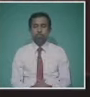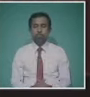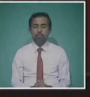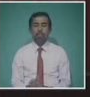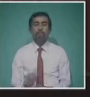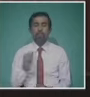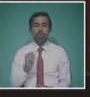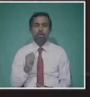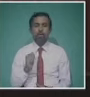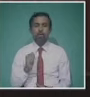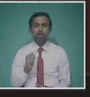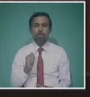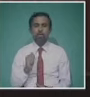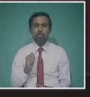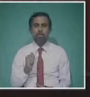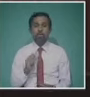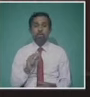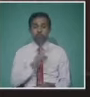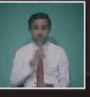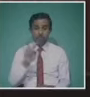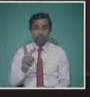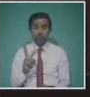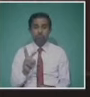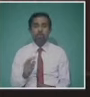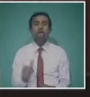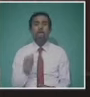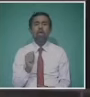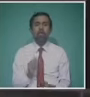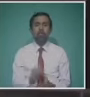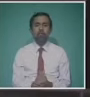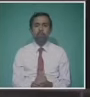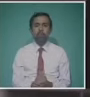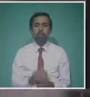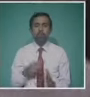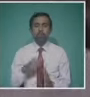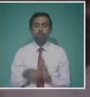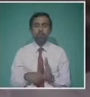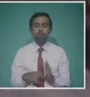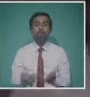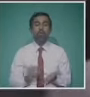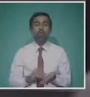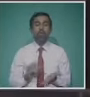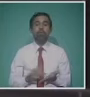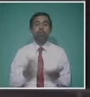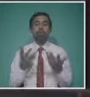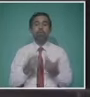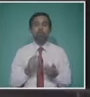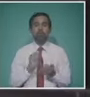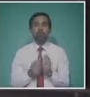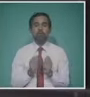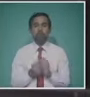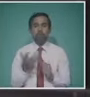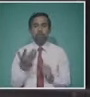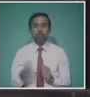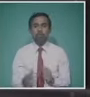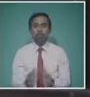ऐ मेच्चर विसी देखा मेरठे की पारक में संशोधने कराद